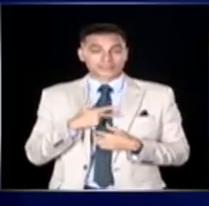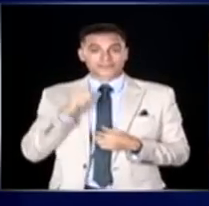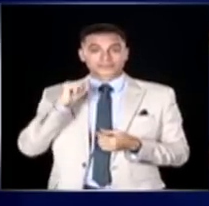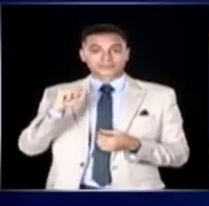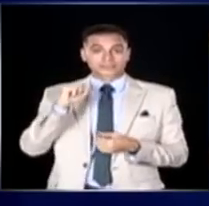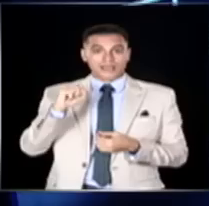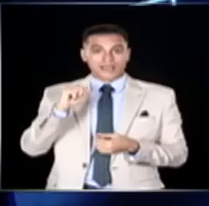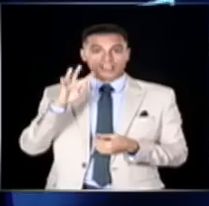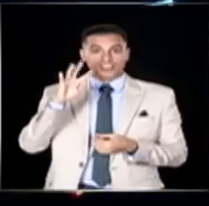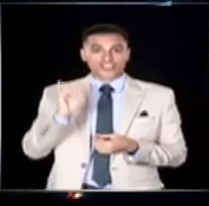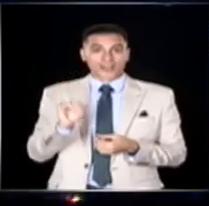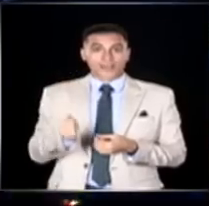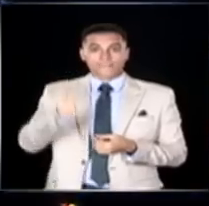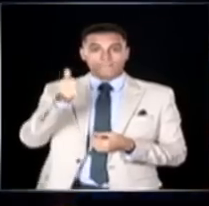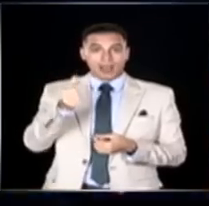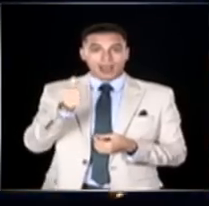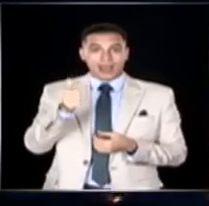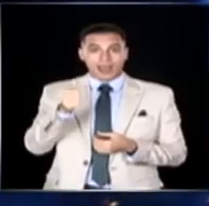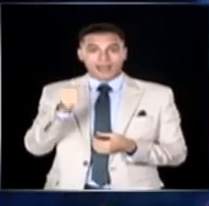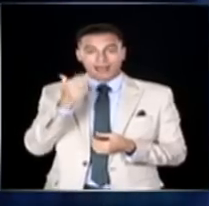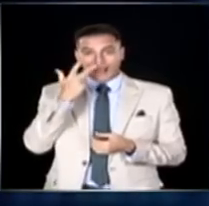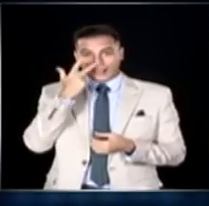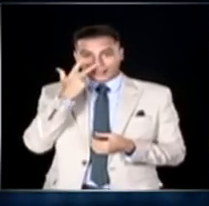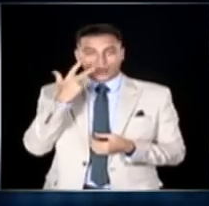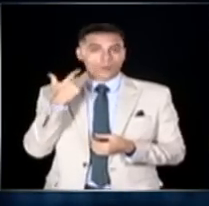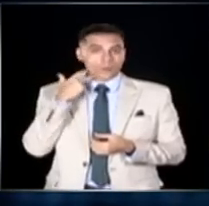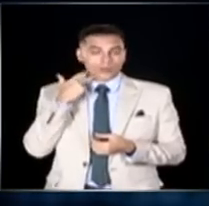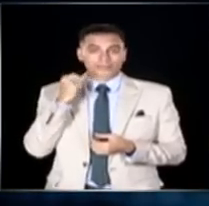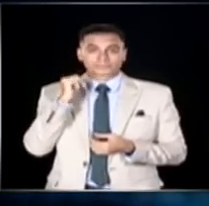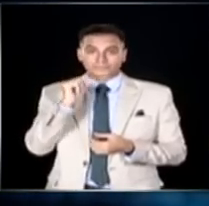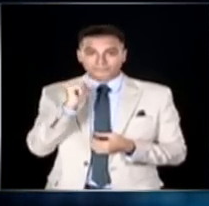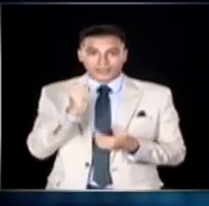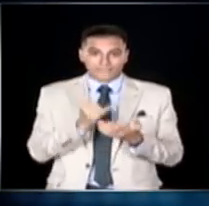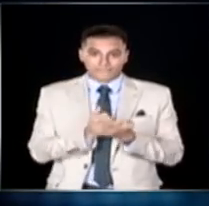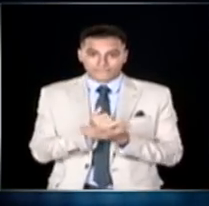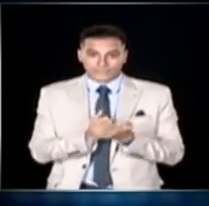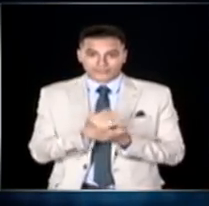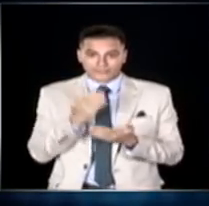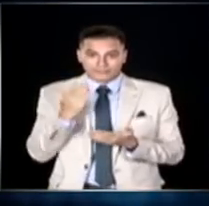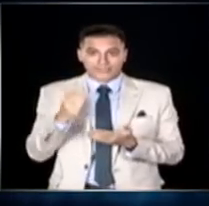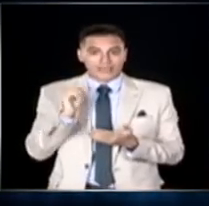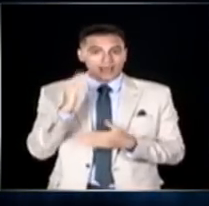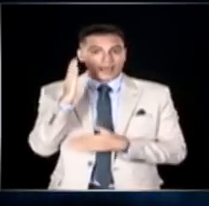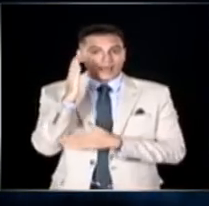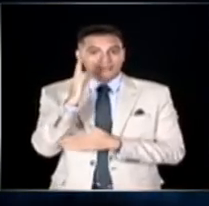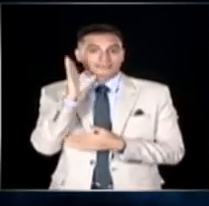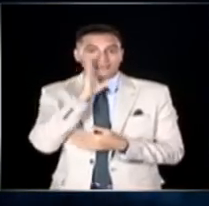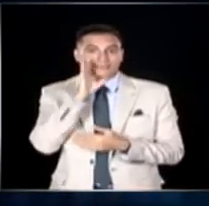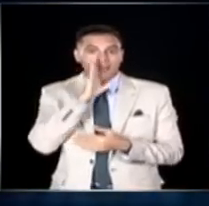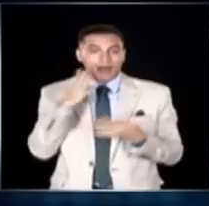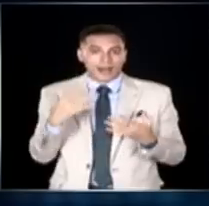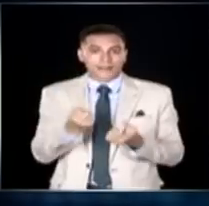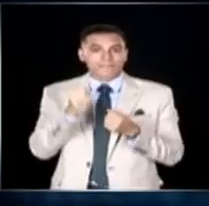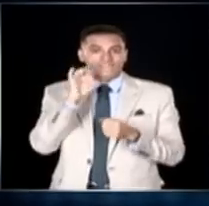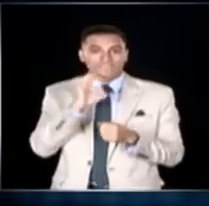الإعدادية والثانوية بنات. مدرسة الشيماء الثانوية بنات هي إحدى المدارس التابعة لإدارة